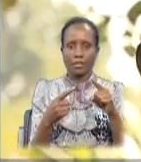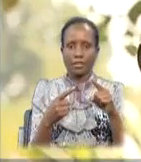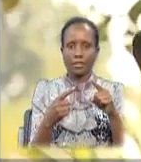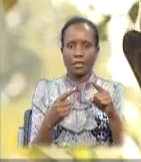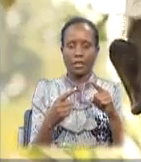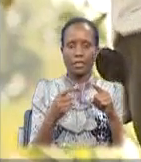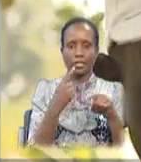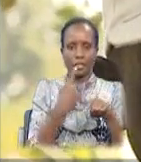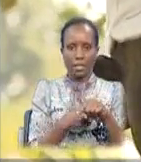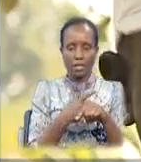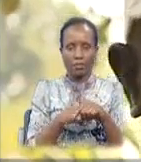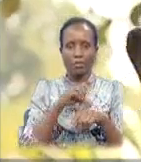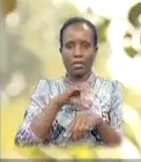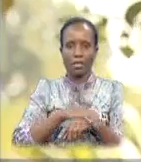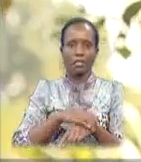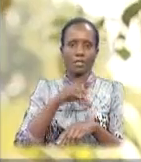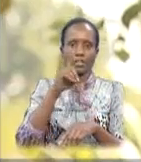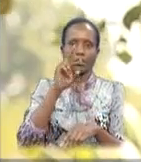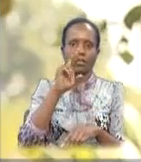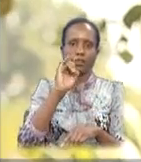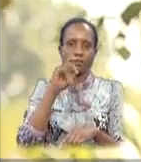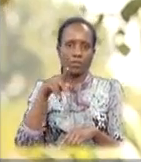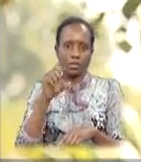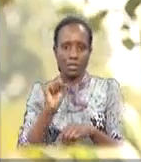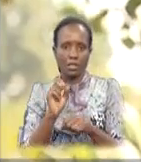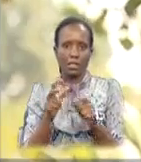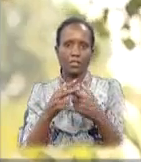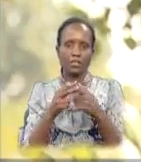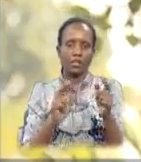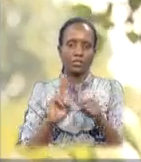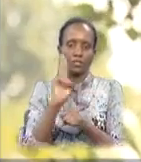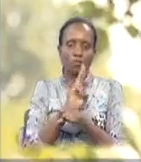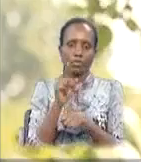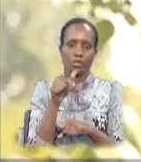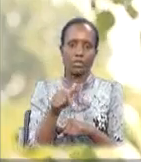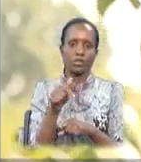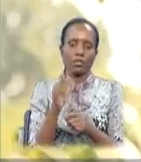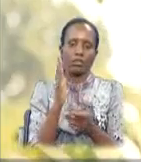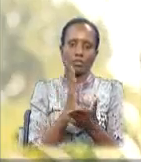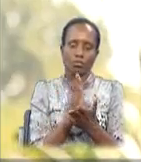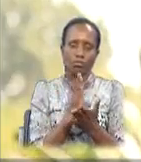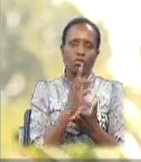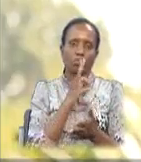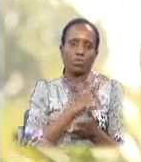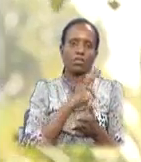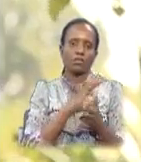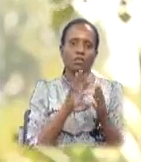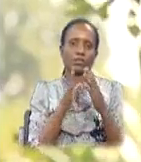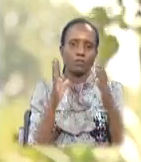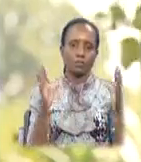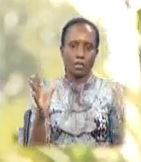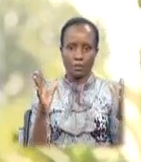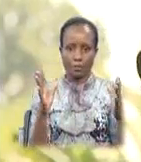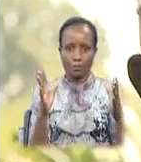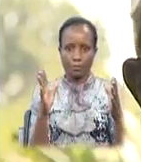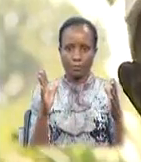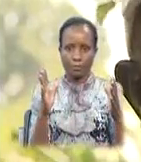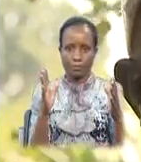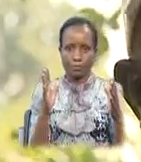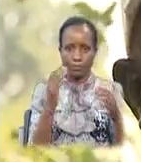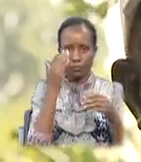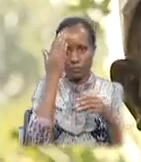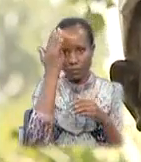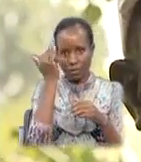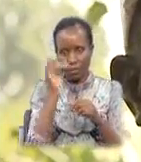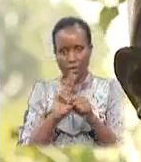ile drips, sasa tumeanza kutumia drips. Tunaona ziko na faida kubwa, kwa sababu kwanza tunatumia maji